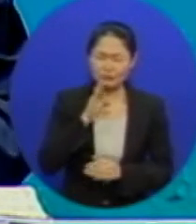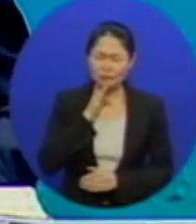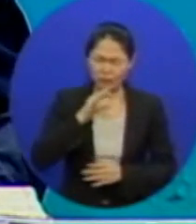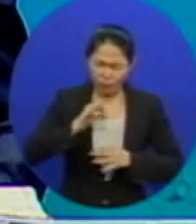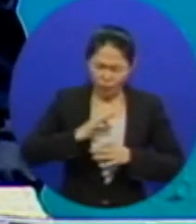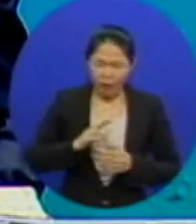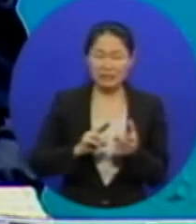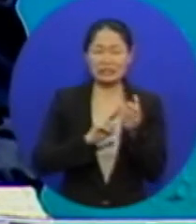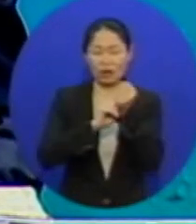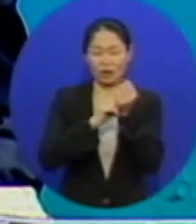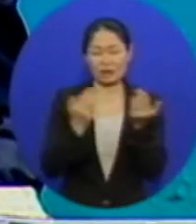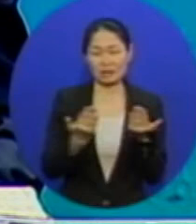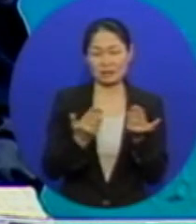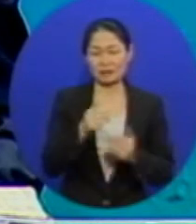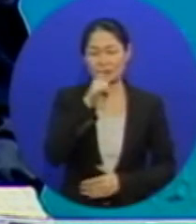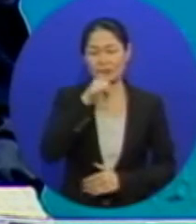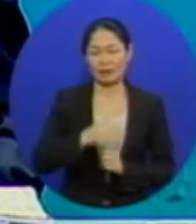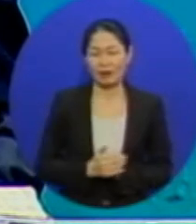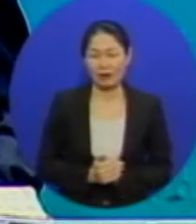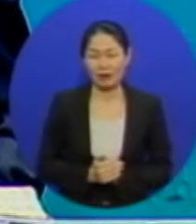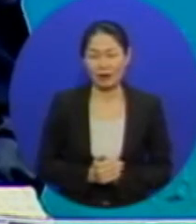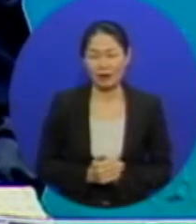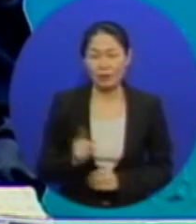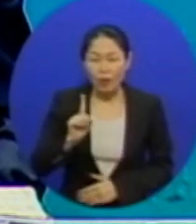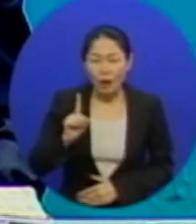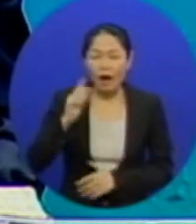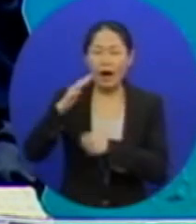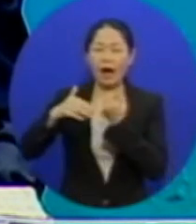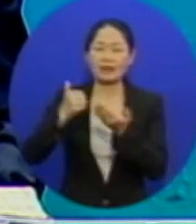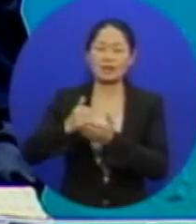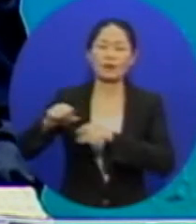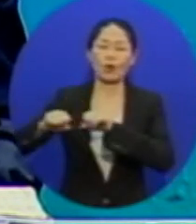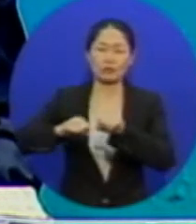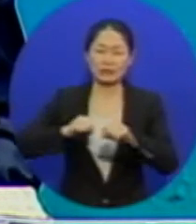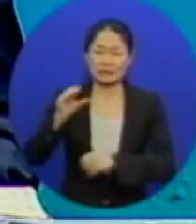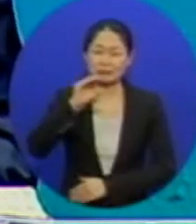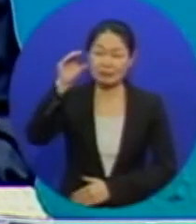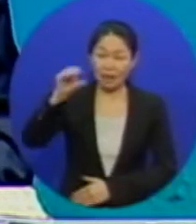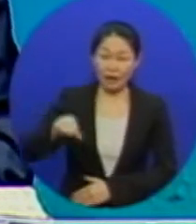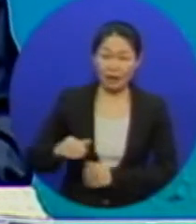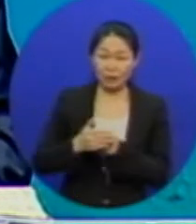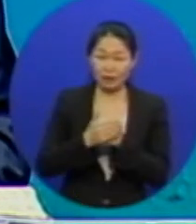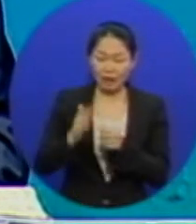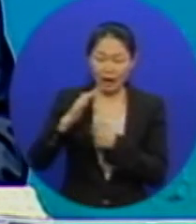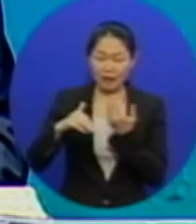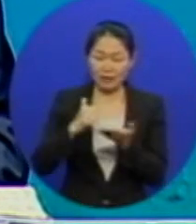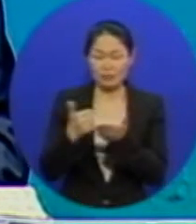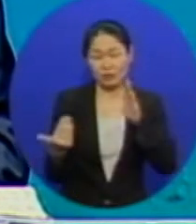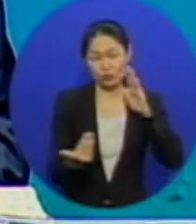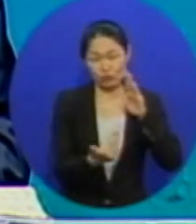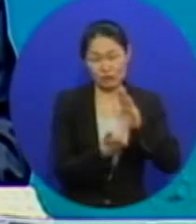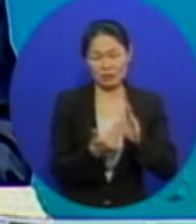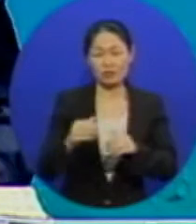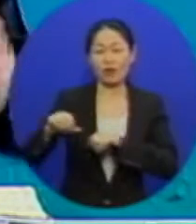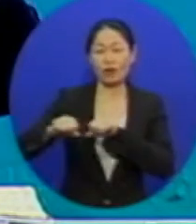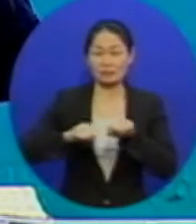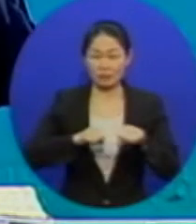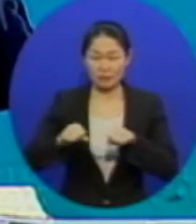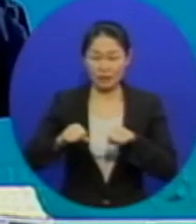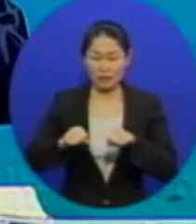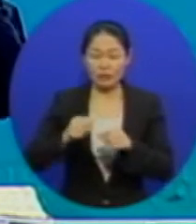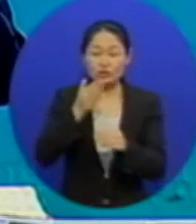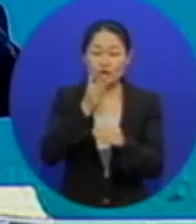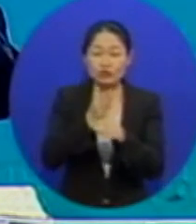일이 일어나요 왜 하나님의 역사 해요 십자가로 인하여 하나님이 이루시는 역사입니다 그